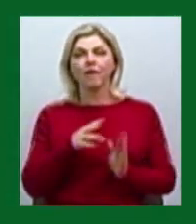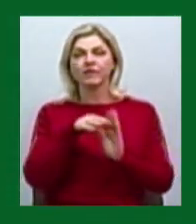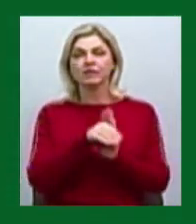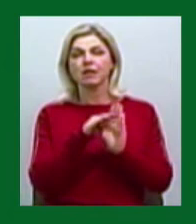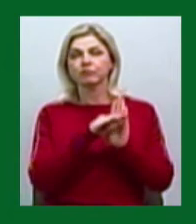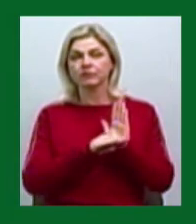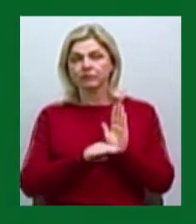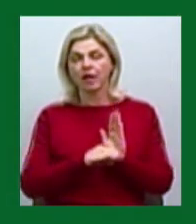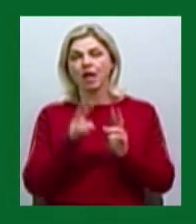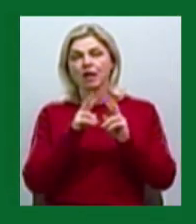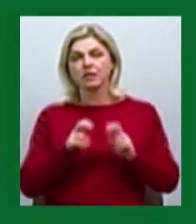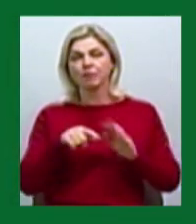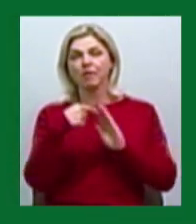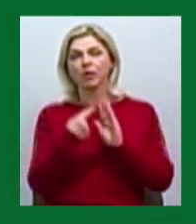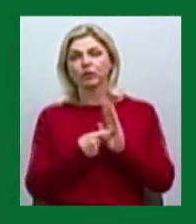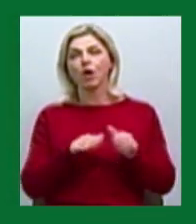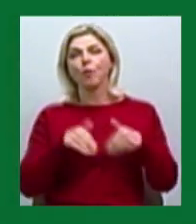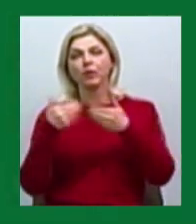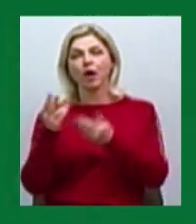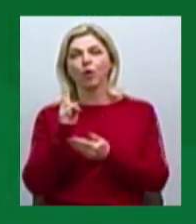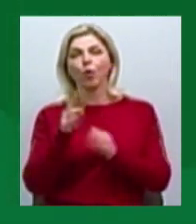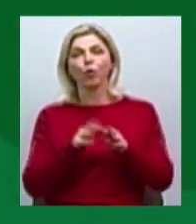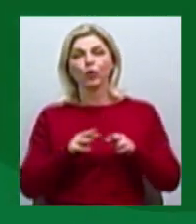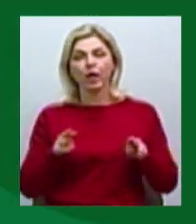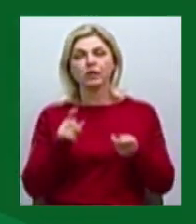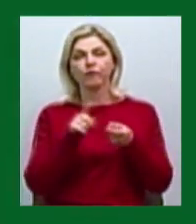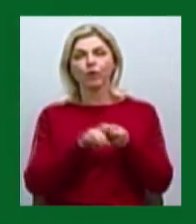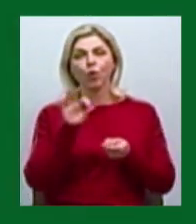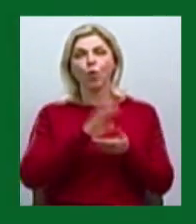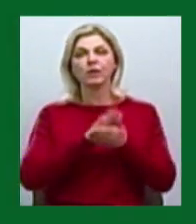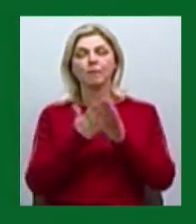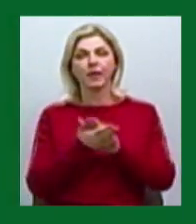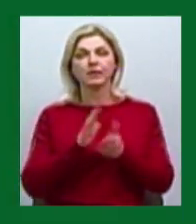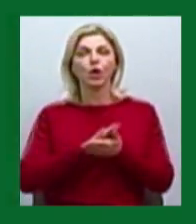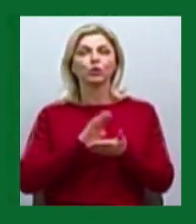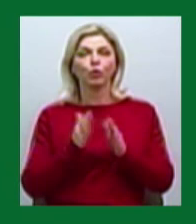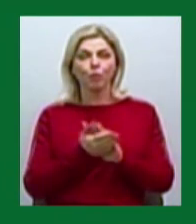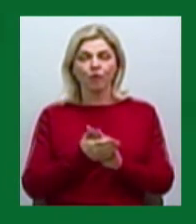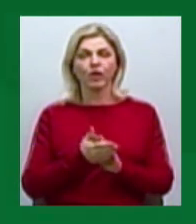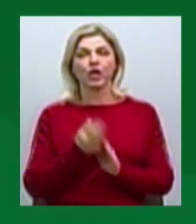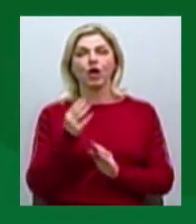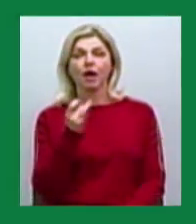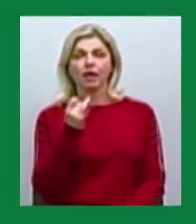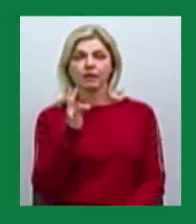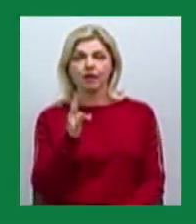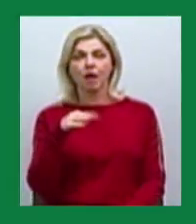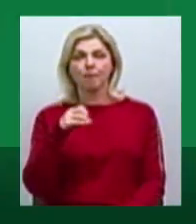та розглянути питання звернення до уряду стосовно відміни домовленостей за формулою Штайнмаєра.